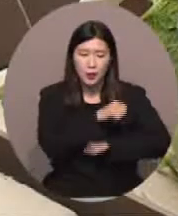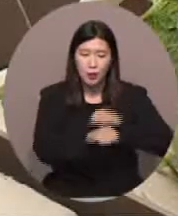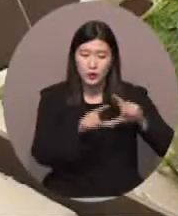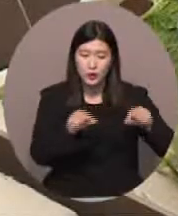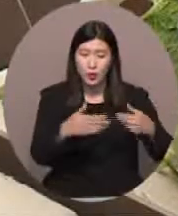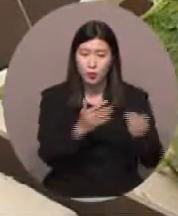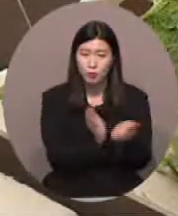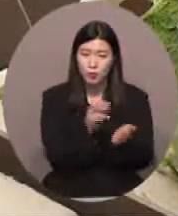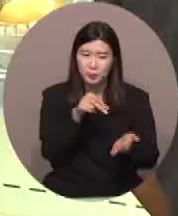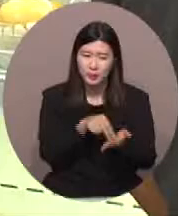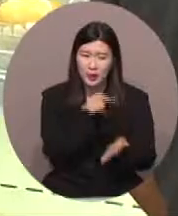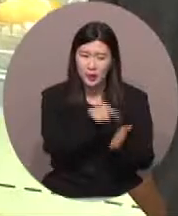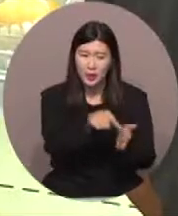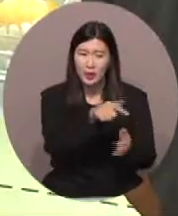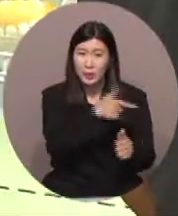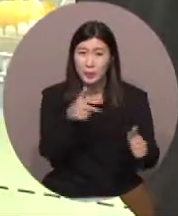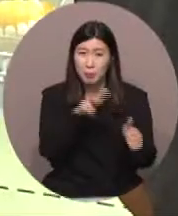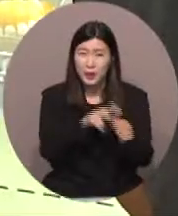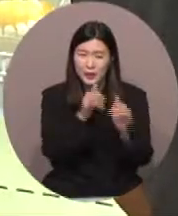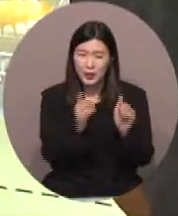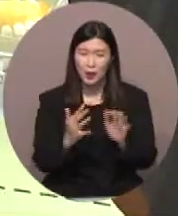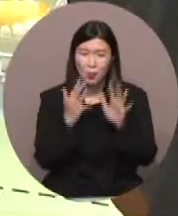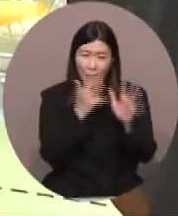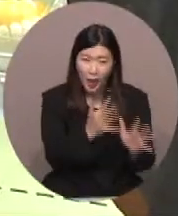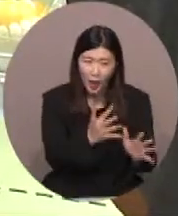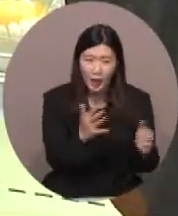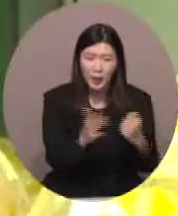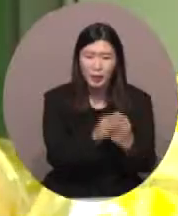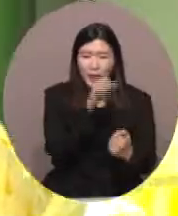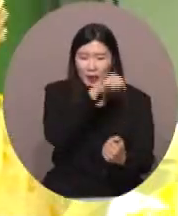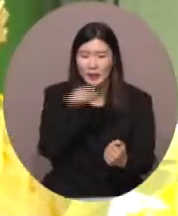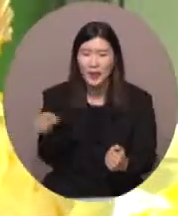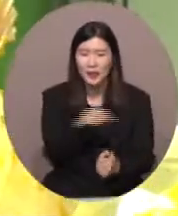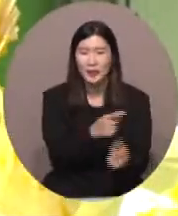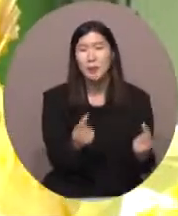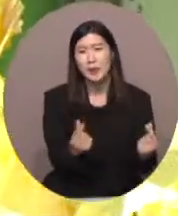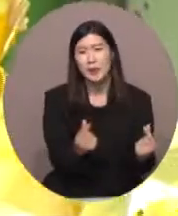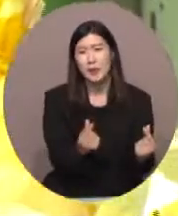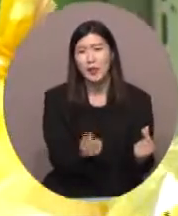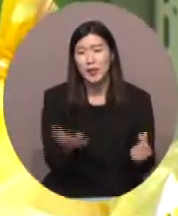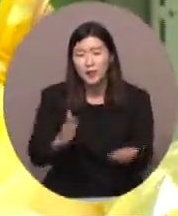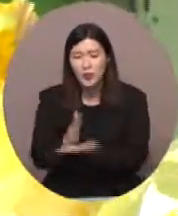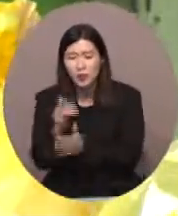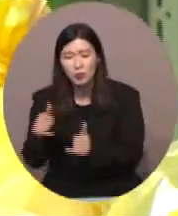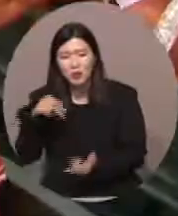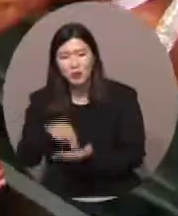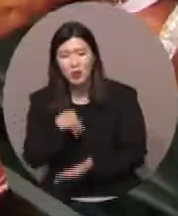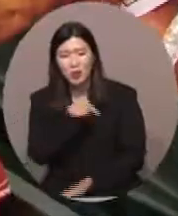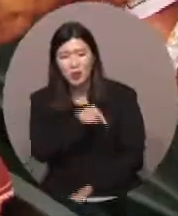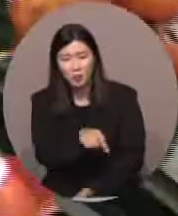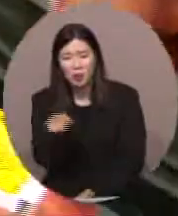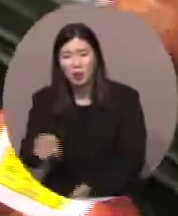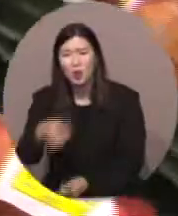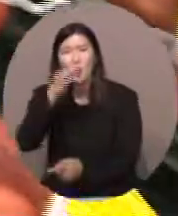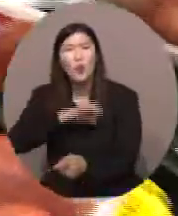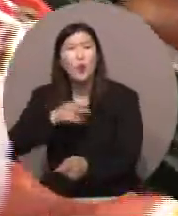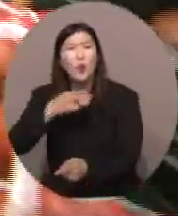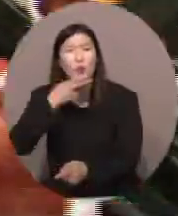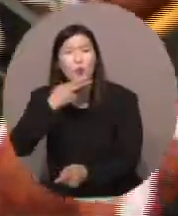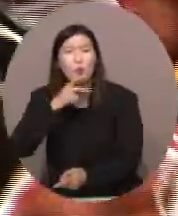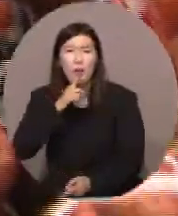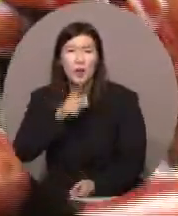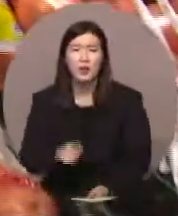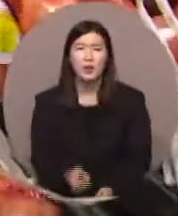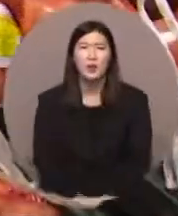농림축산식품부는 대형마트 소비가 더 많아 이를 감안해 예산을 배정했다고 하지만 전문가들은 이런 방식은 효율성만 고려한